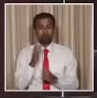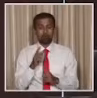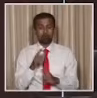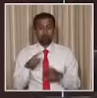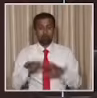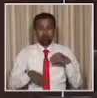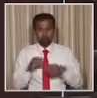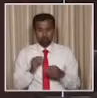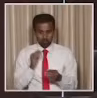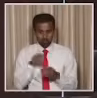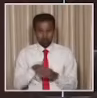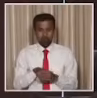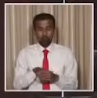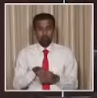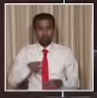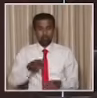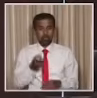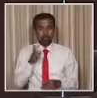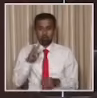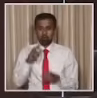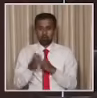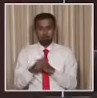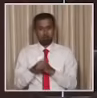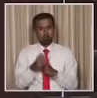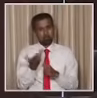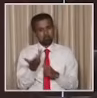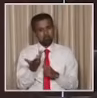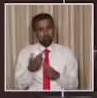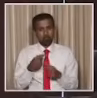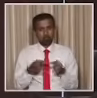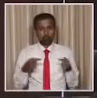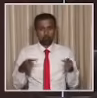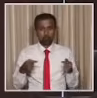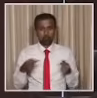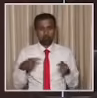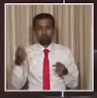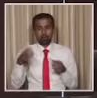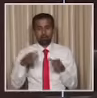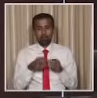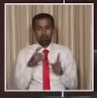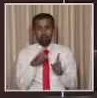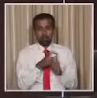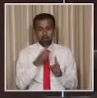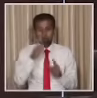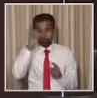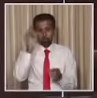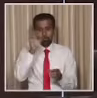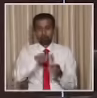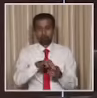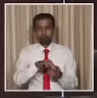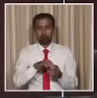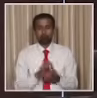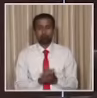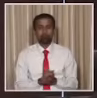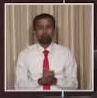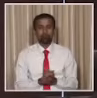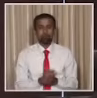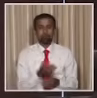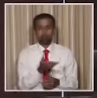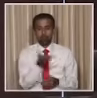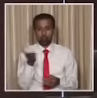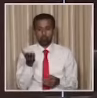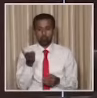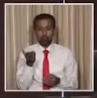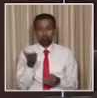චන්දර ඉදිරිපත් වුණා. අපිට 113 හදා ගන්න බැරි නිසා තමයි අපි විපක්ෂේ තව කණ්ඩායමක් එකතු කරලා සල්තුව එකතු කරේ. ඉදිරිපත් කරේ. එසේ හැබැයි ඔබතුමාල